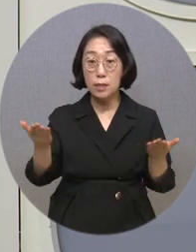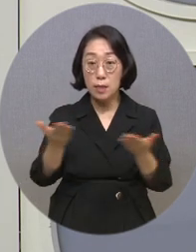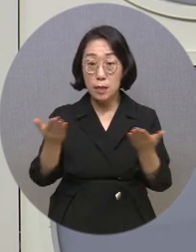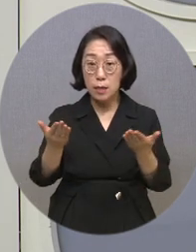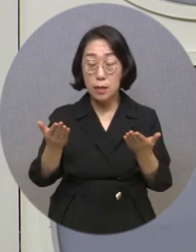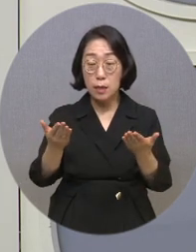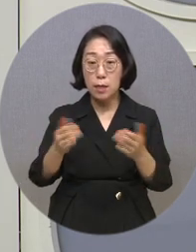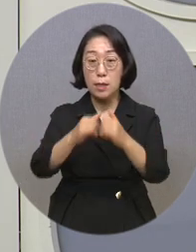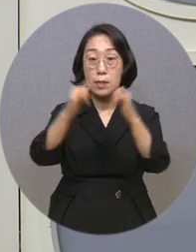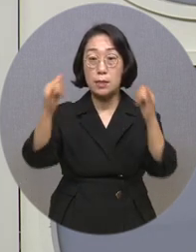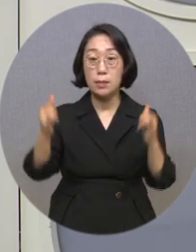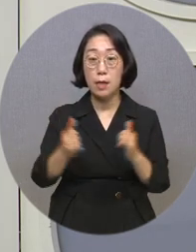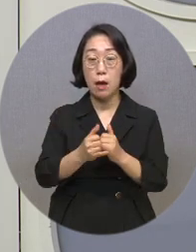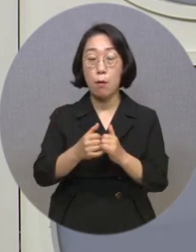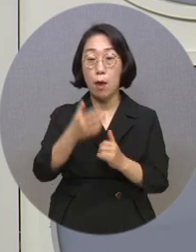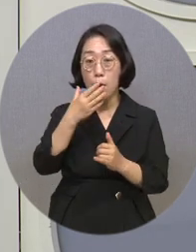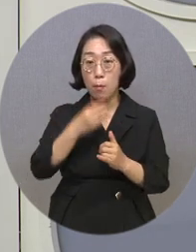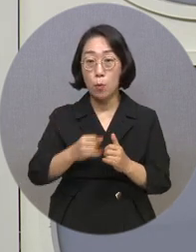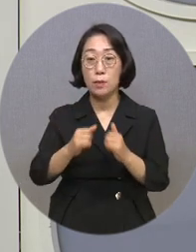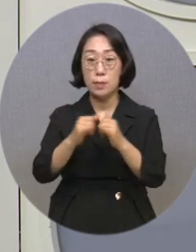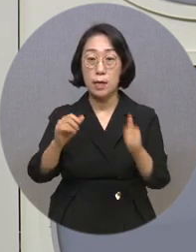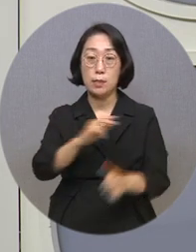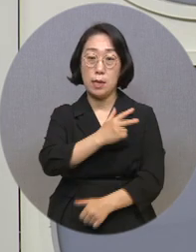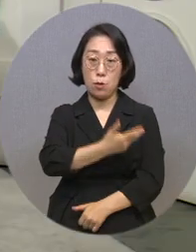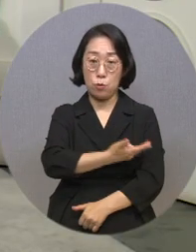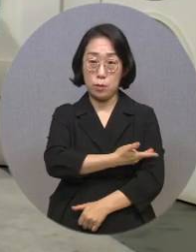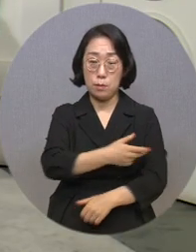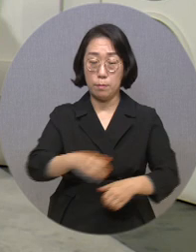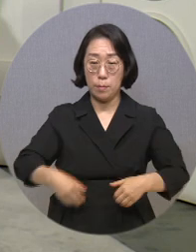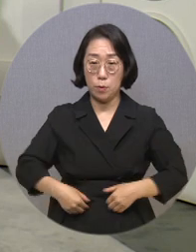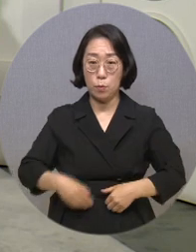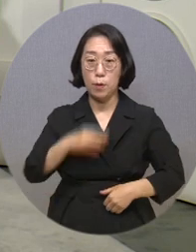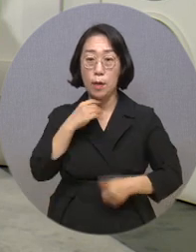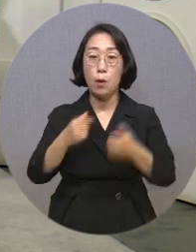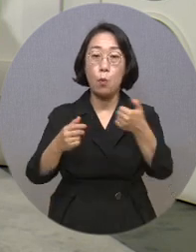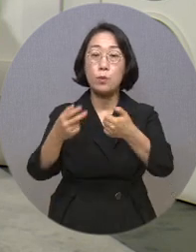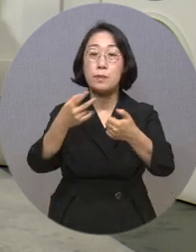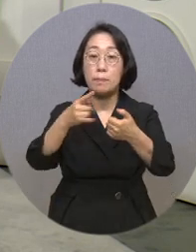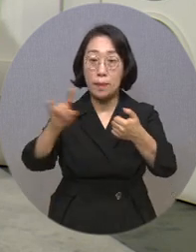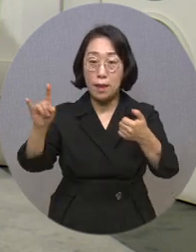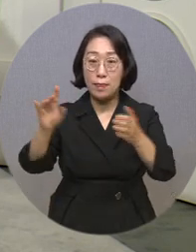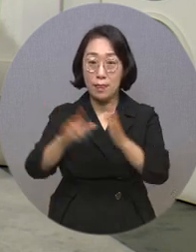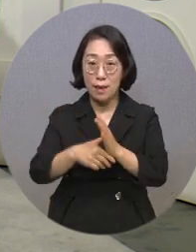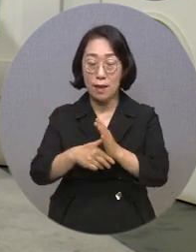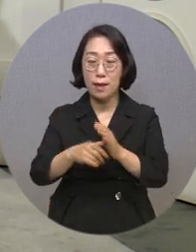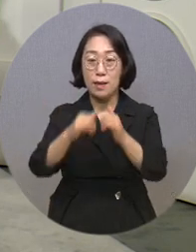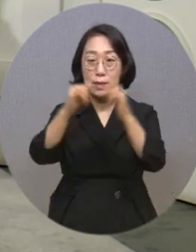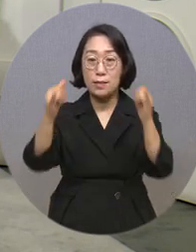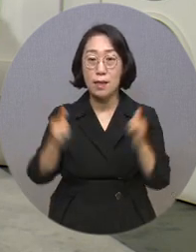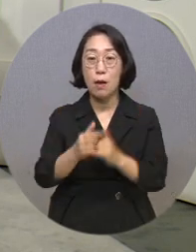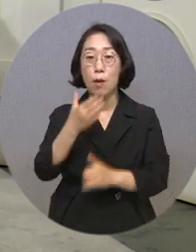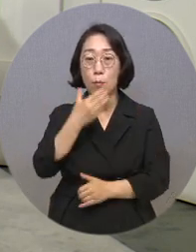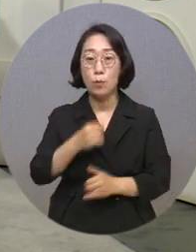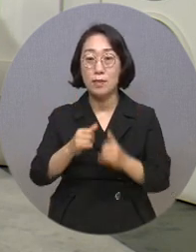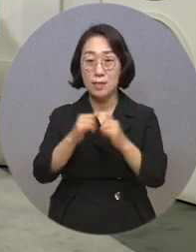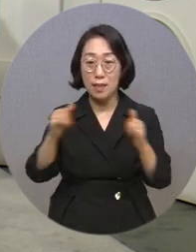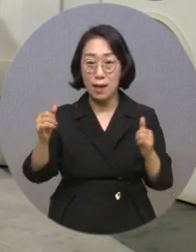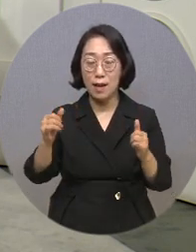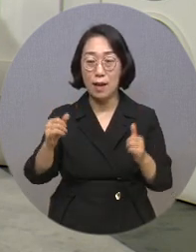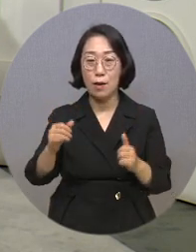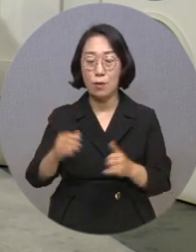사회복지사 자격증이 있어야 되잖아요. 그렇죠. 그래서 50대에 제가 사회복지사 자격증을 따러 또 학교를 또